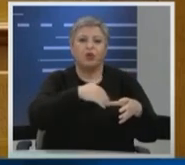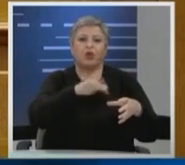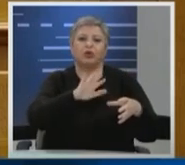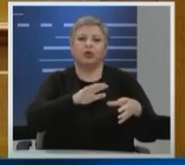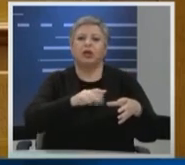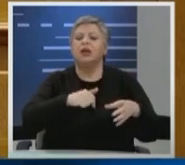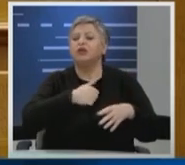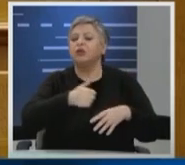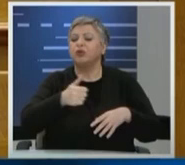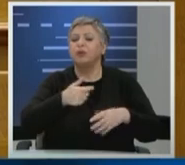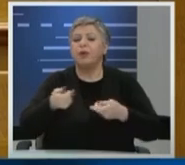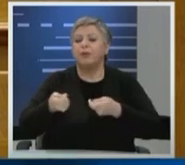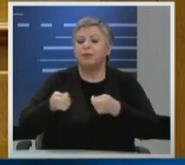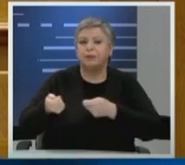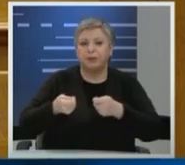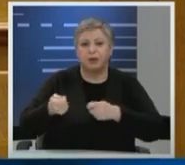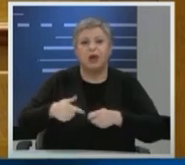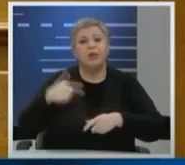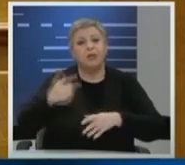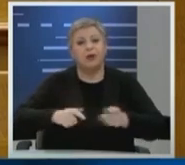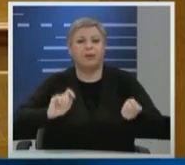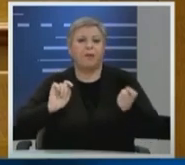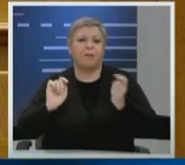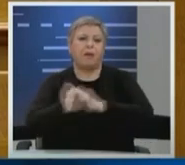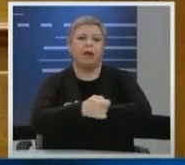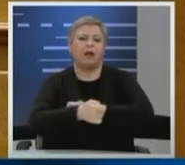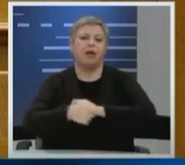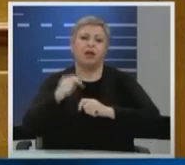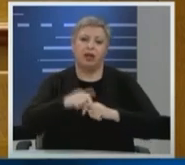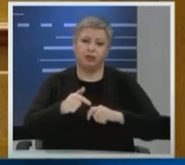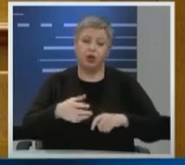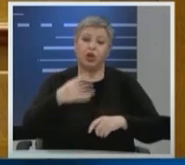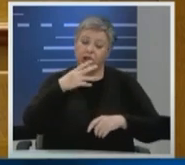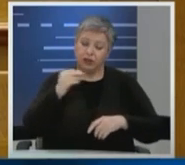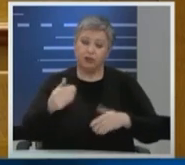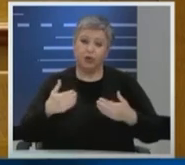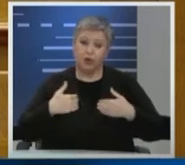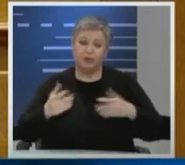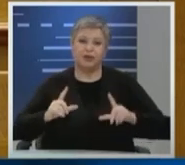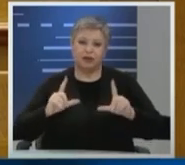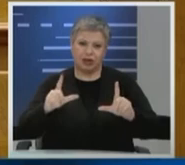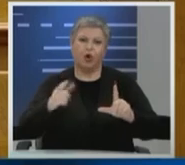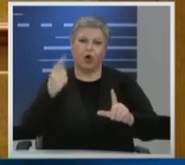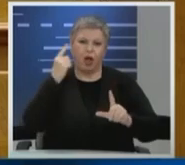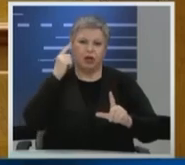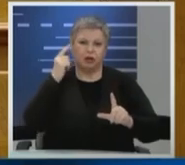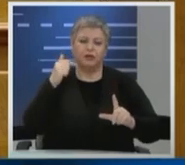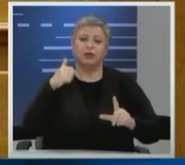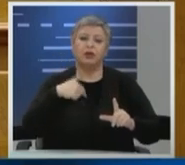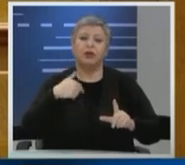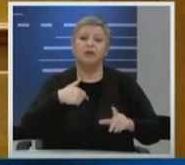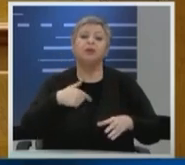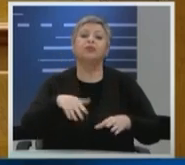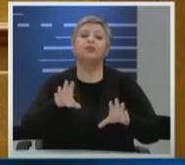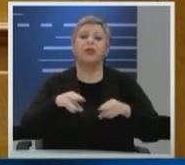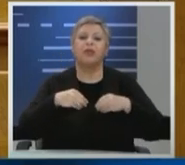φορά, για συνολικότερες ρήξεις και ανατροπές. Από αυτή την άποψη, κύριε Πρόεδρε, είναι φανερό ότι το ΚΚΕ καταψηφίζει